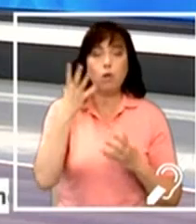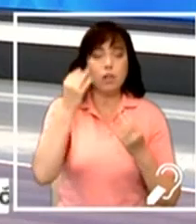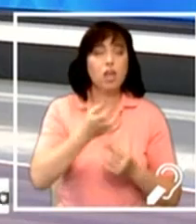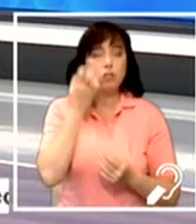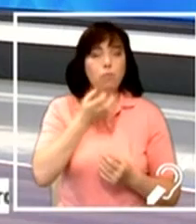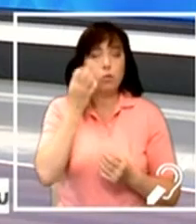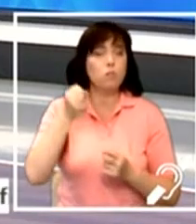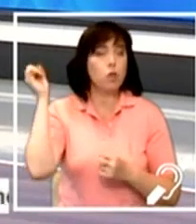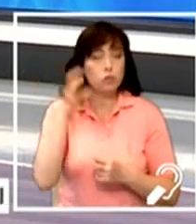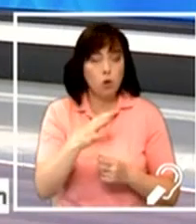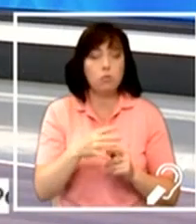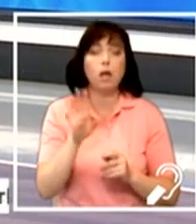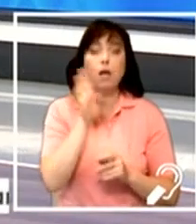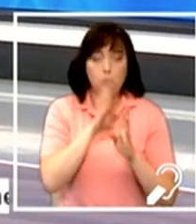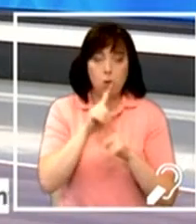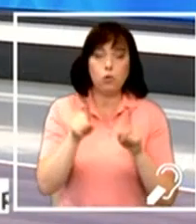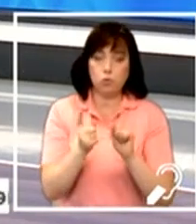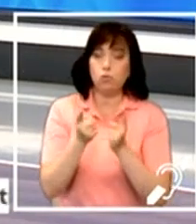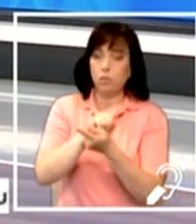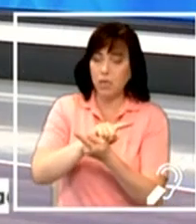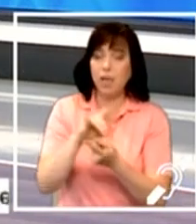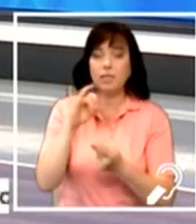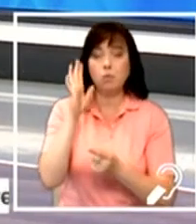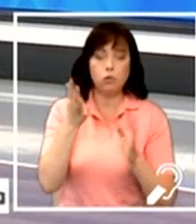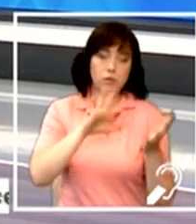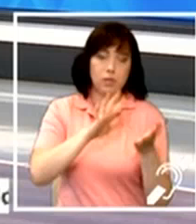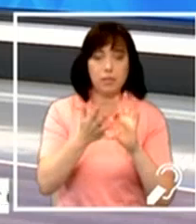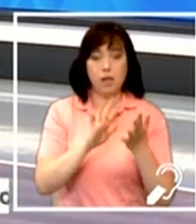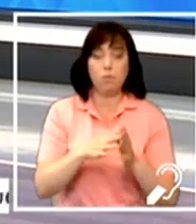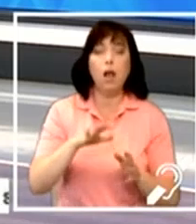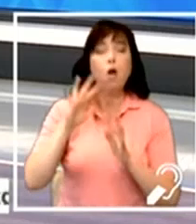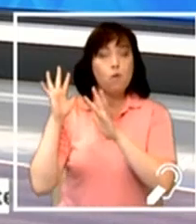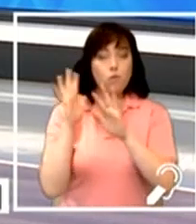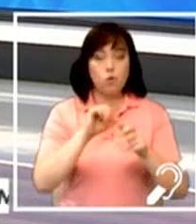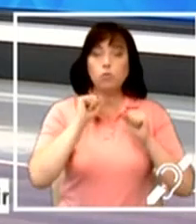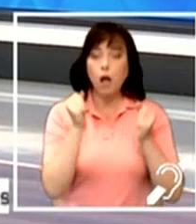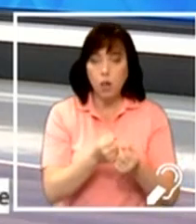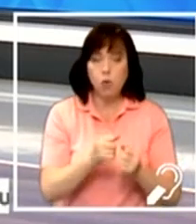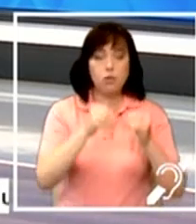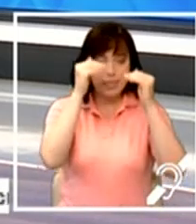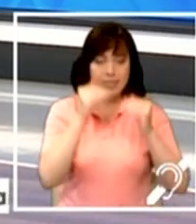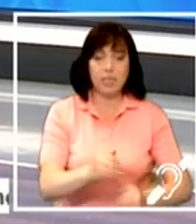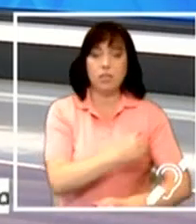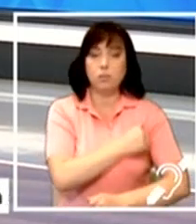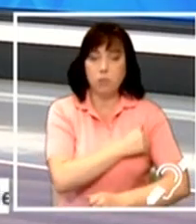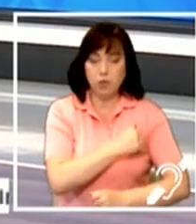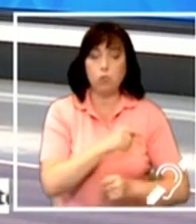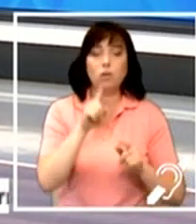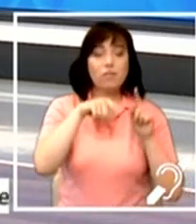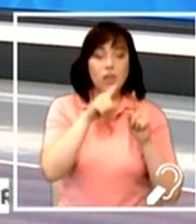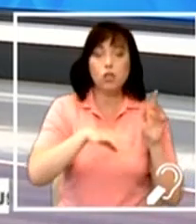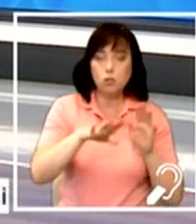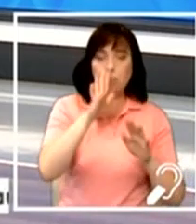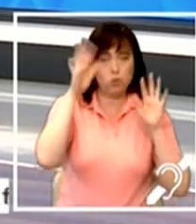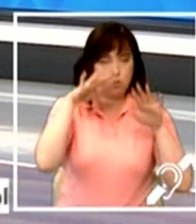însorite și călduroase, vremea devine schimbătoare și pe alocuri instabilă. Un front de aer rece va determina o scădere rapidă a temperaturilor, în unele zone vor